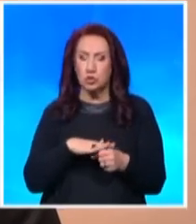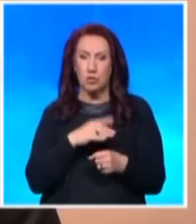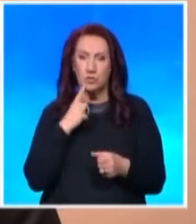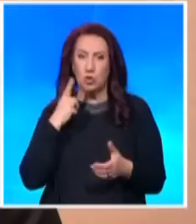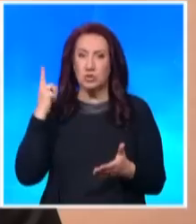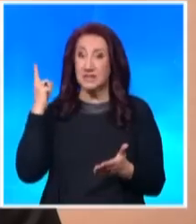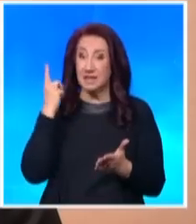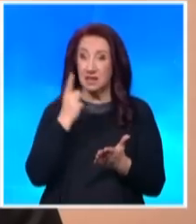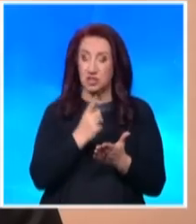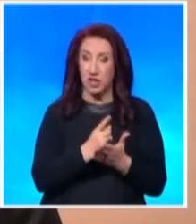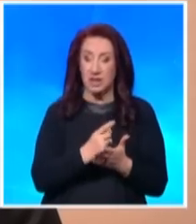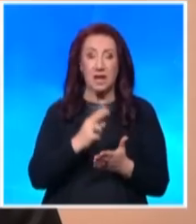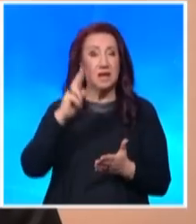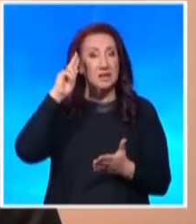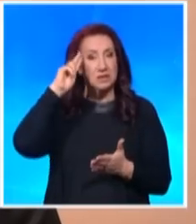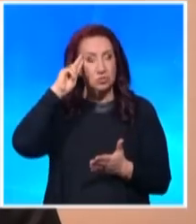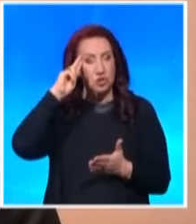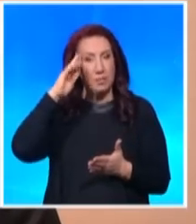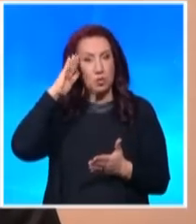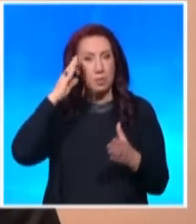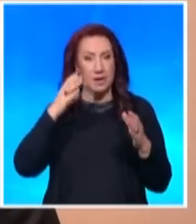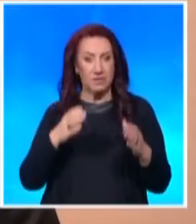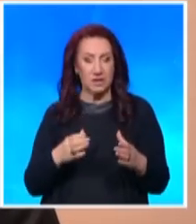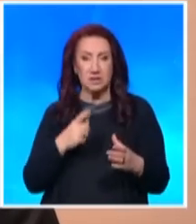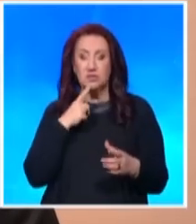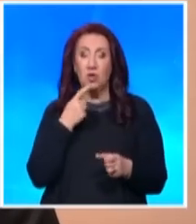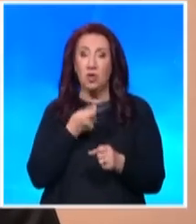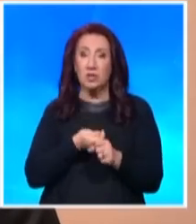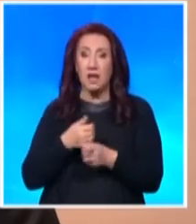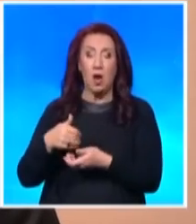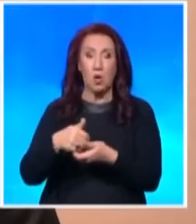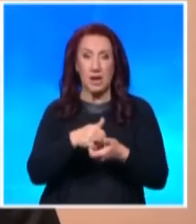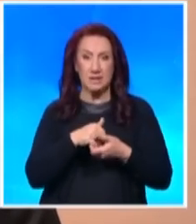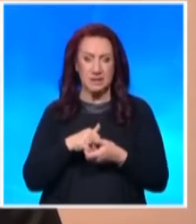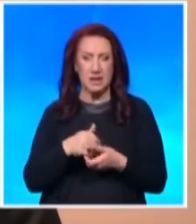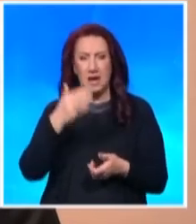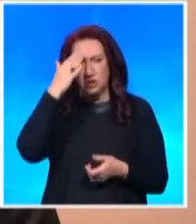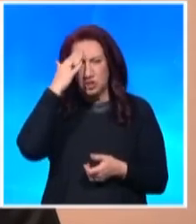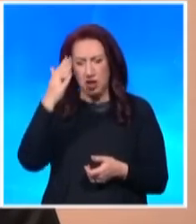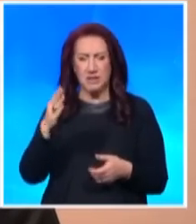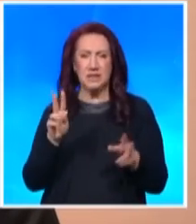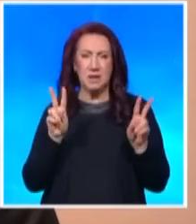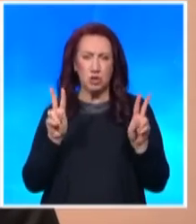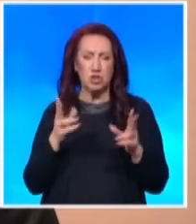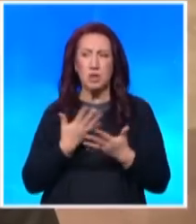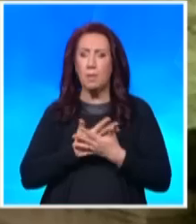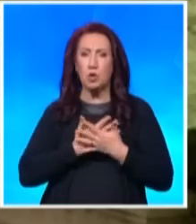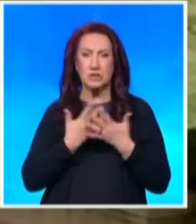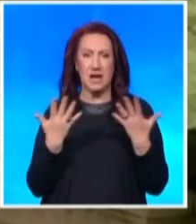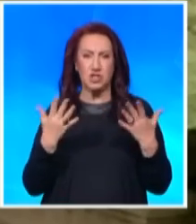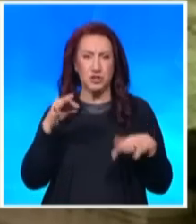служебния кабинет е да произведе честни, демократични, прозрачни избори.